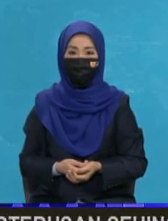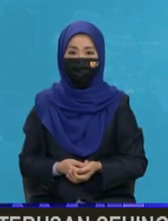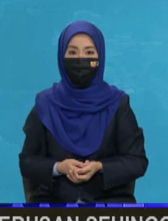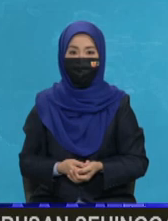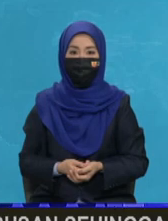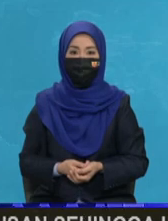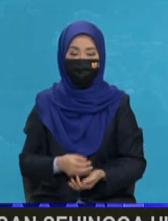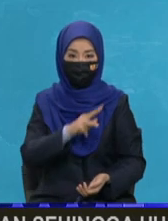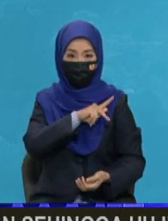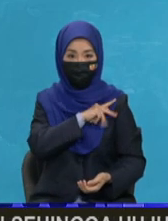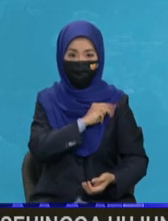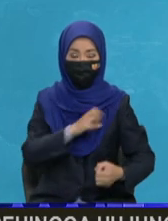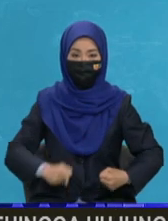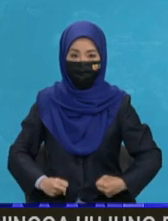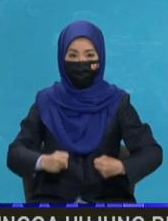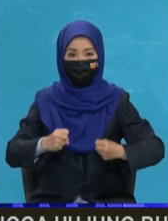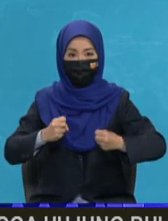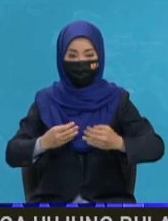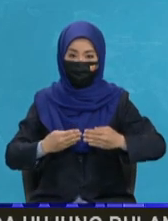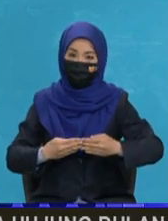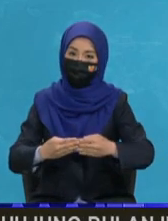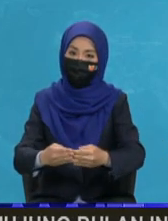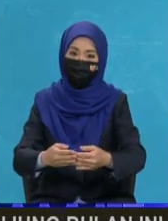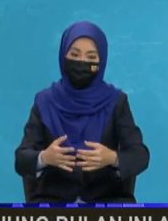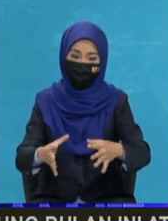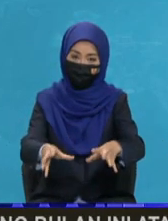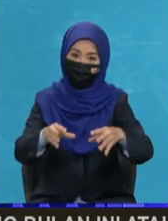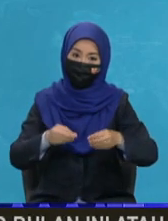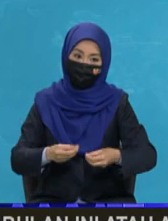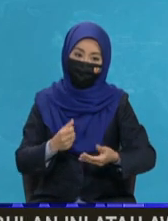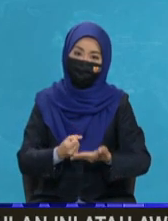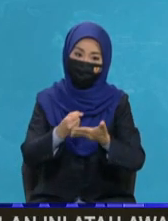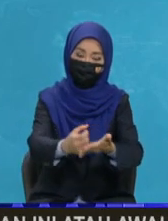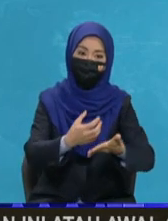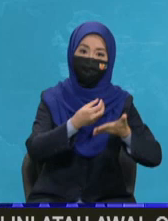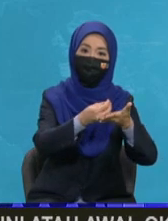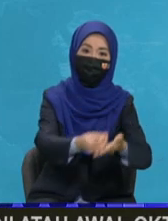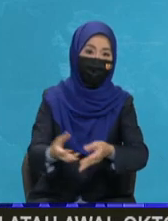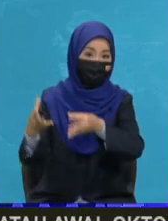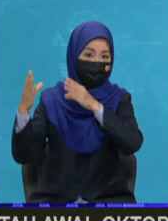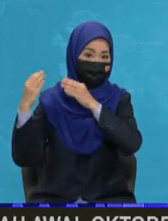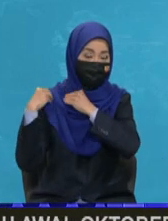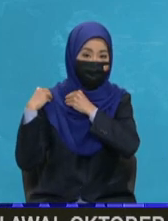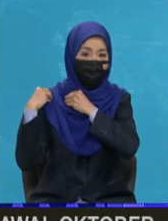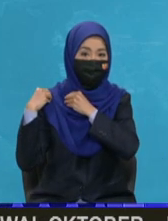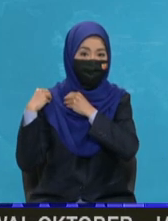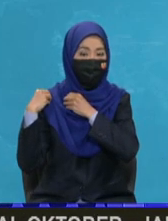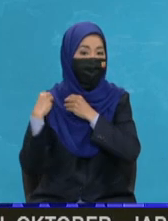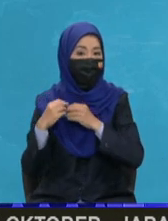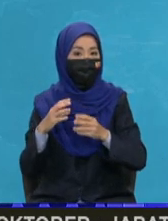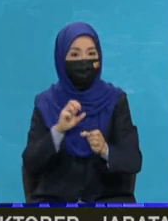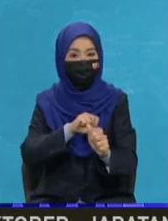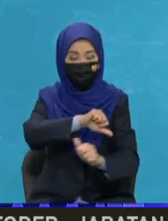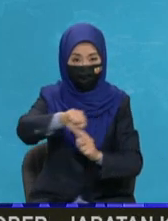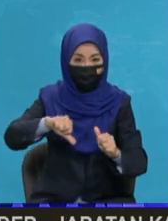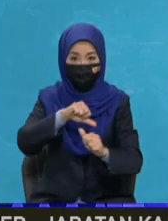Hai Kementerian Kesehatan terus menerima sumbangan sumbangan sebagai tanggungjawab sosial cooperate dan dari berbagai pihak